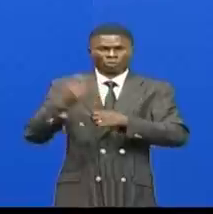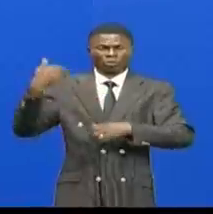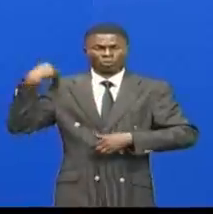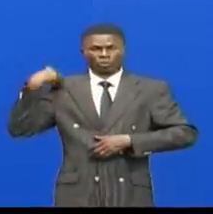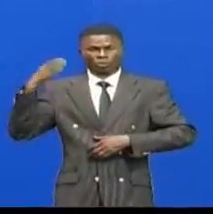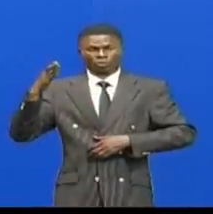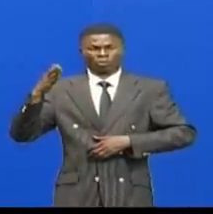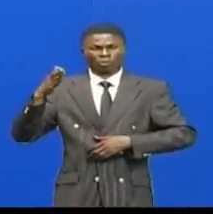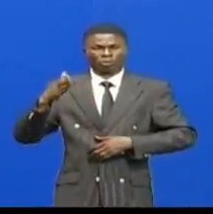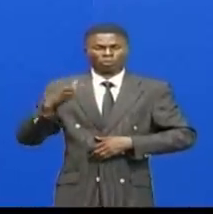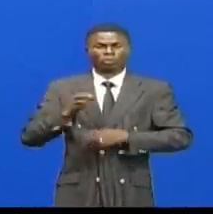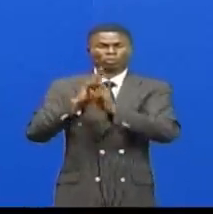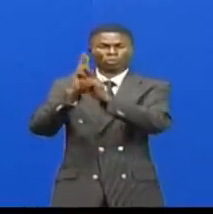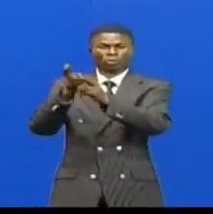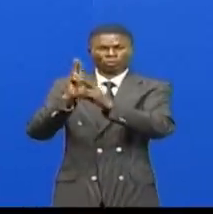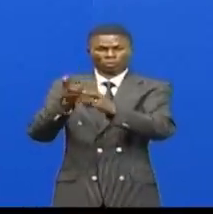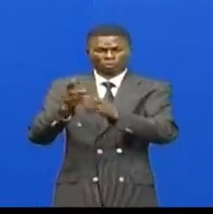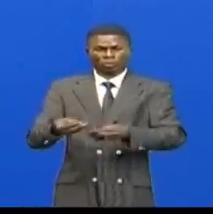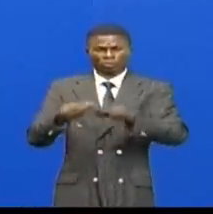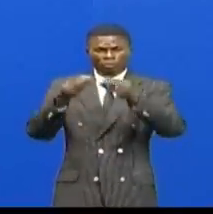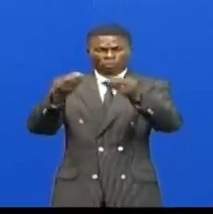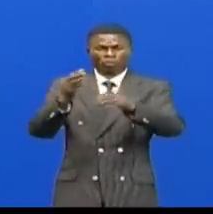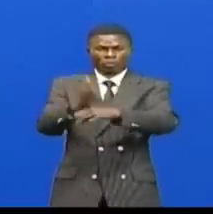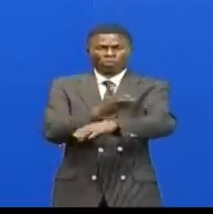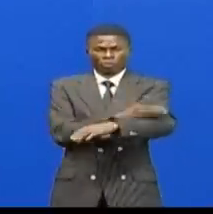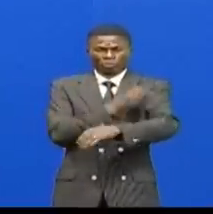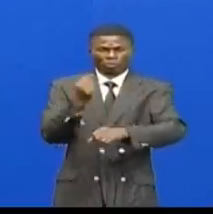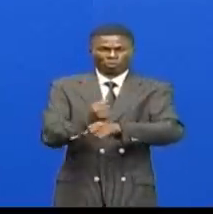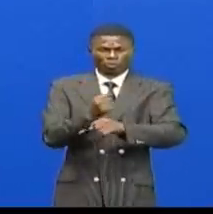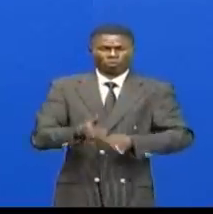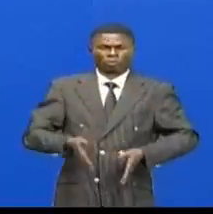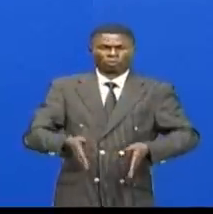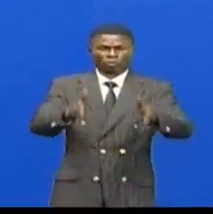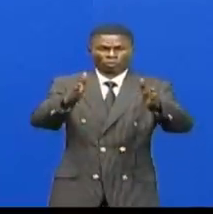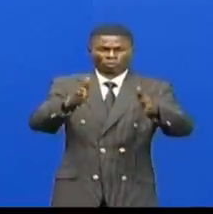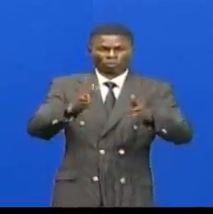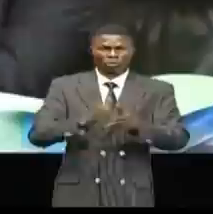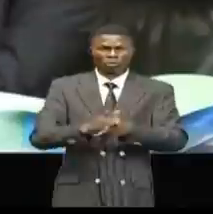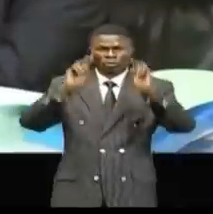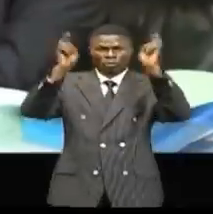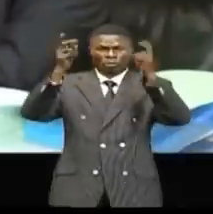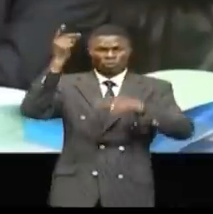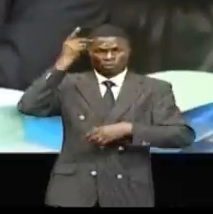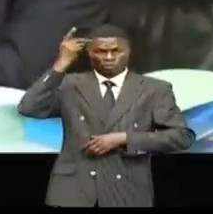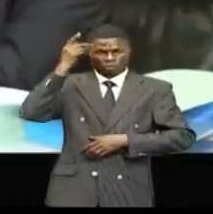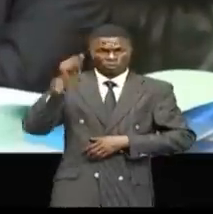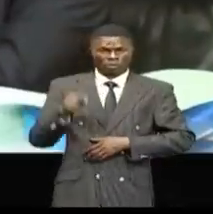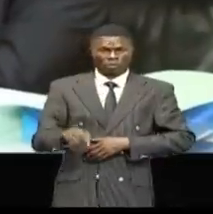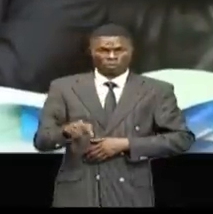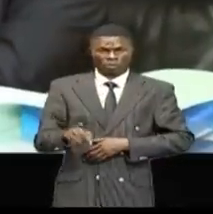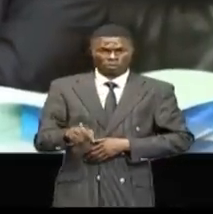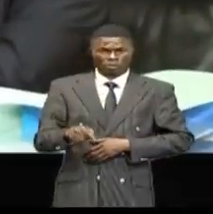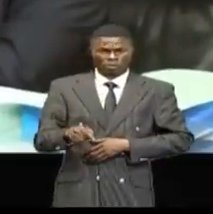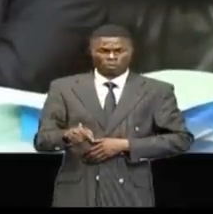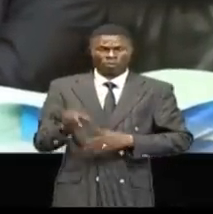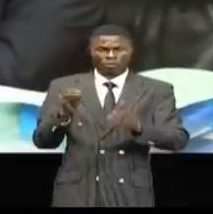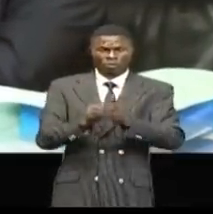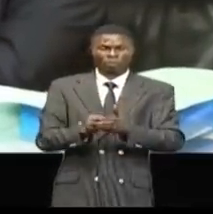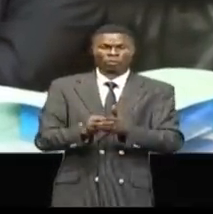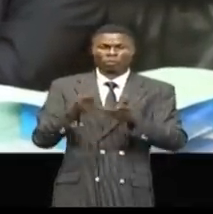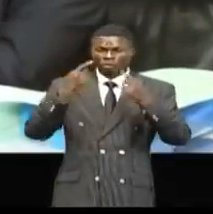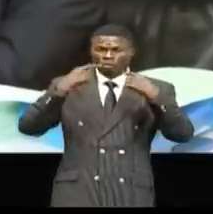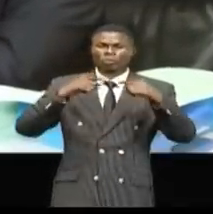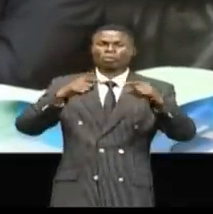a présenté le rapport relatif à l'avancement de travaux de voirie dans la ville-province de Kinshasa. Il a aussi